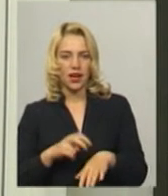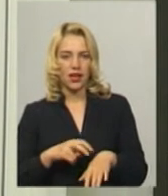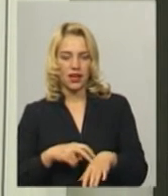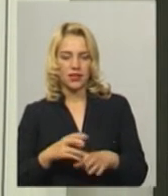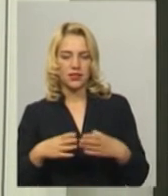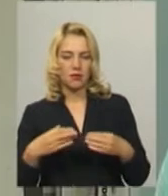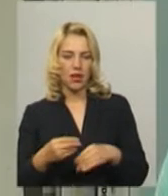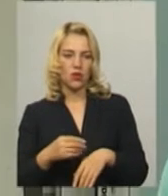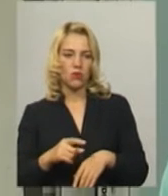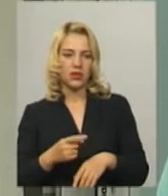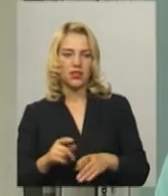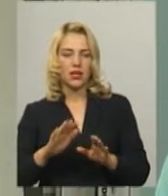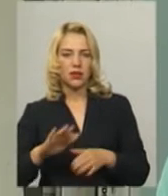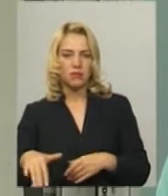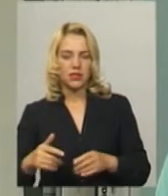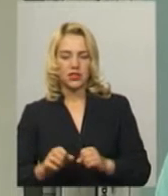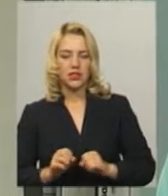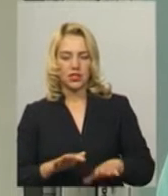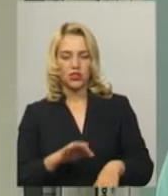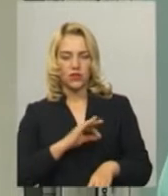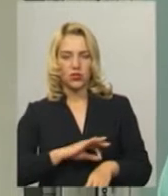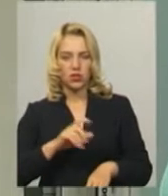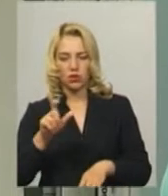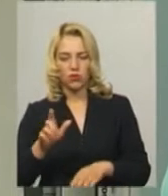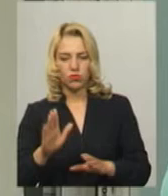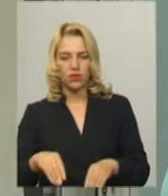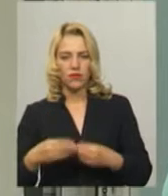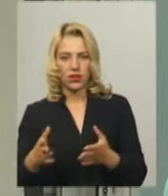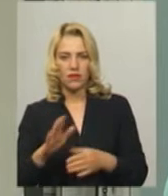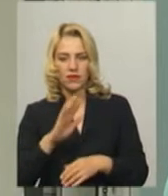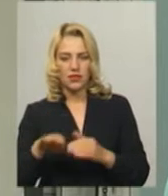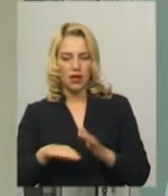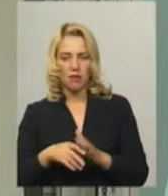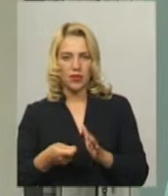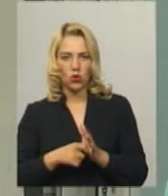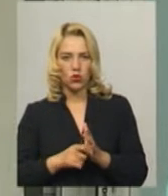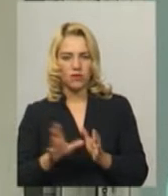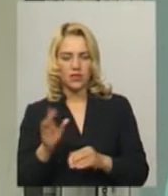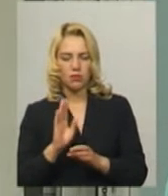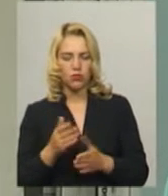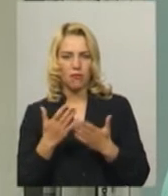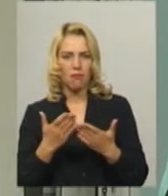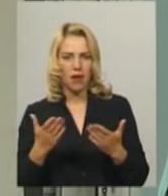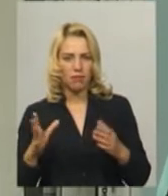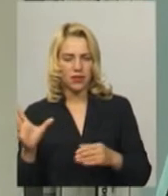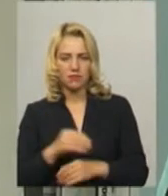сімейної медицини. Після здачі в експлуатацію йому буде надано все під ключ. Тобто буде все зроблено,